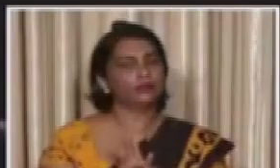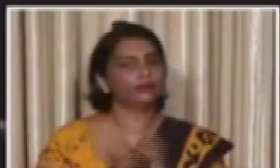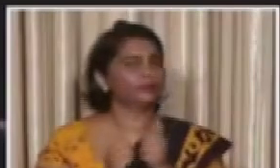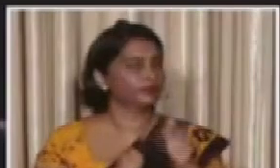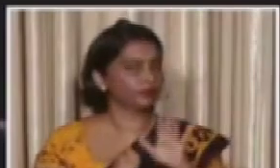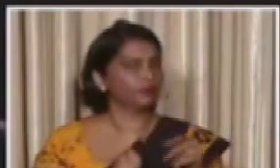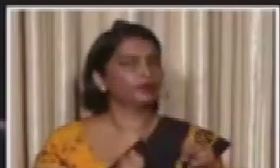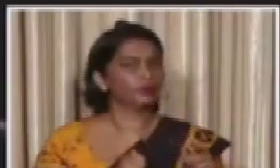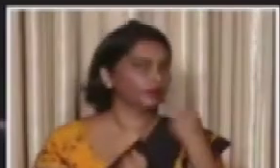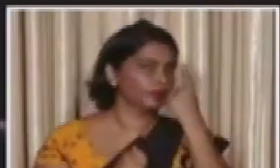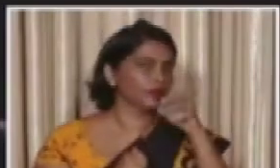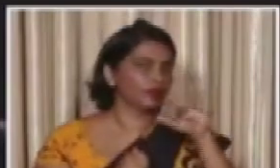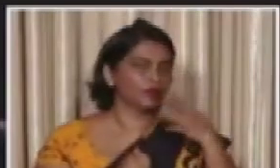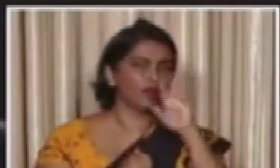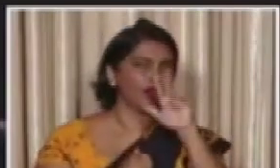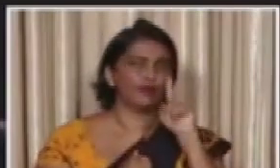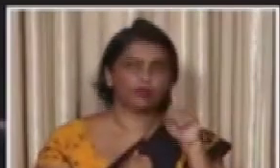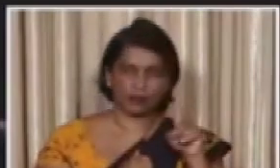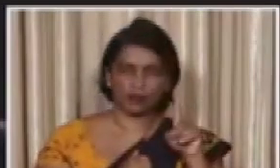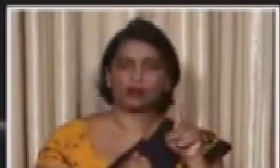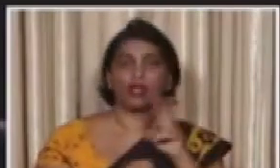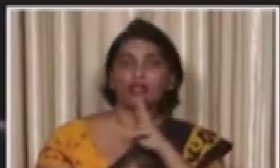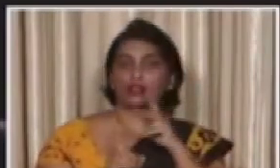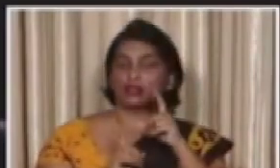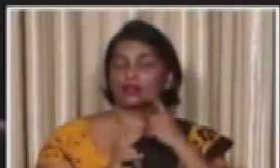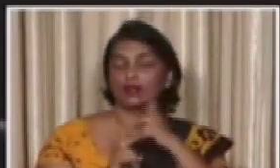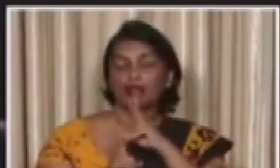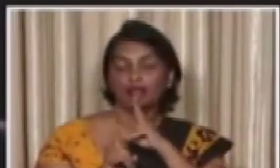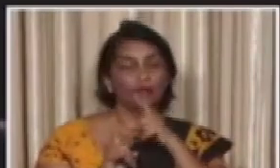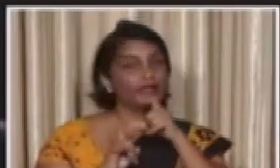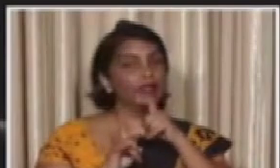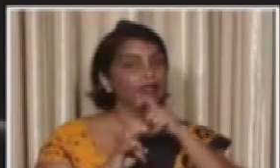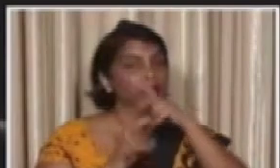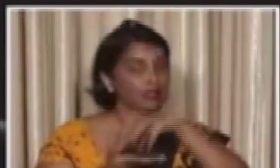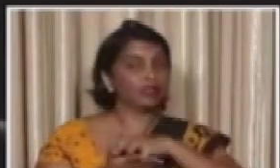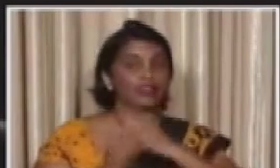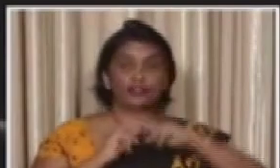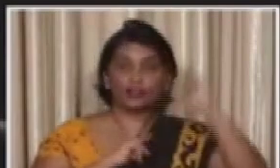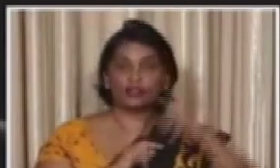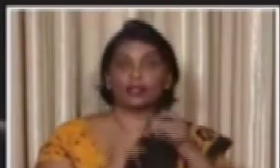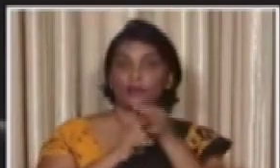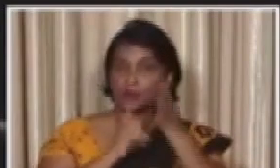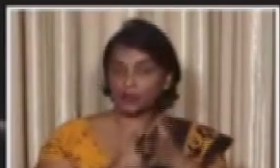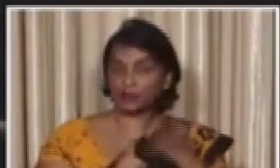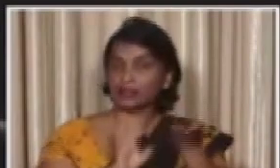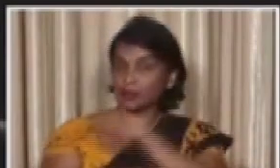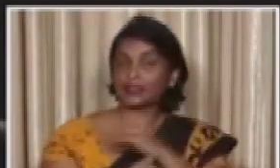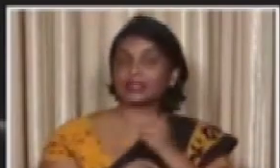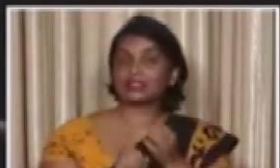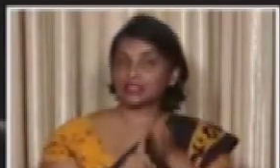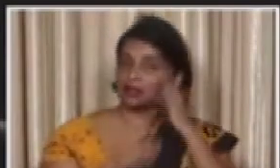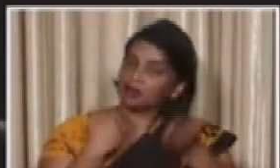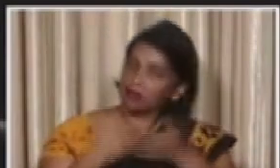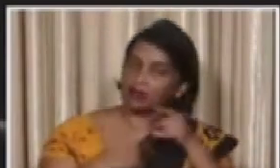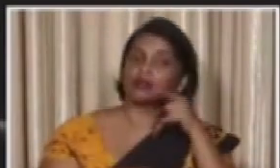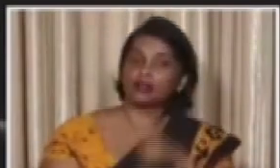නම් 1991 සබරගමු විශ්වවිද්‍යාලය ගරු රණසිංහ ප්‍රේමදාස හිටපු ජනාධිපතිතුමා ගොඩනැගුවත්